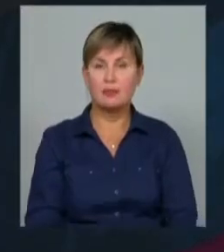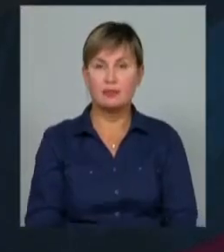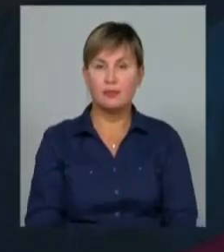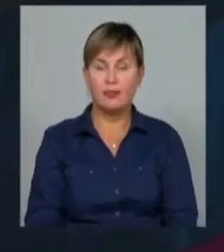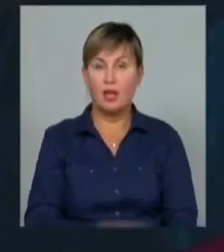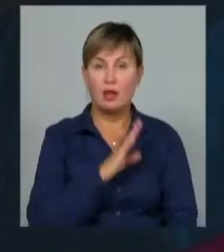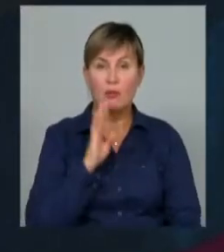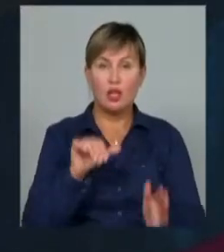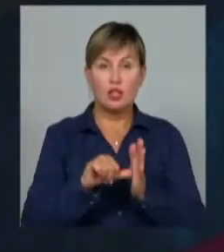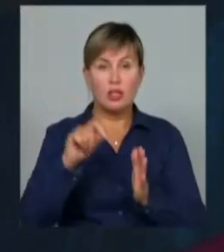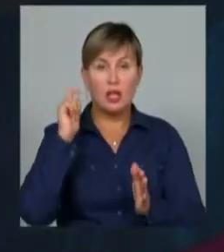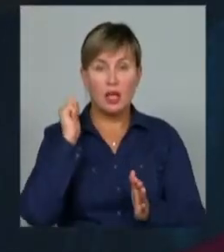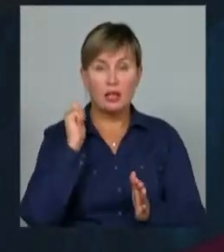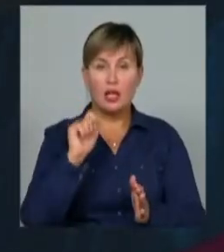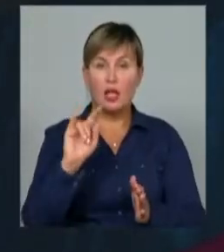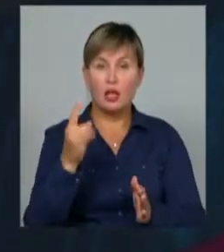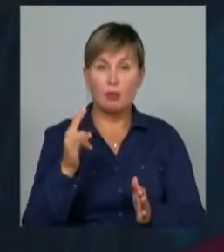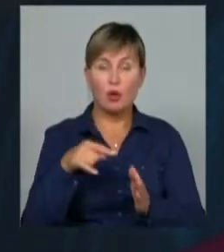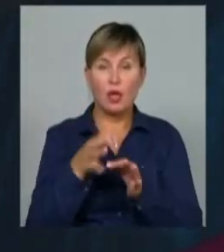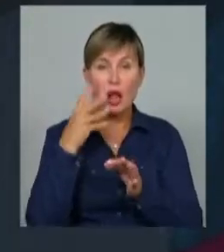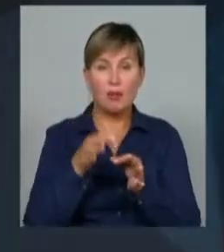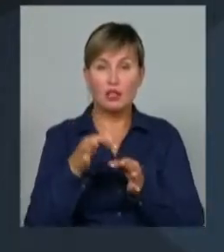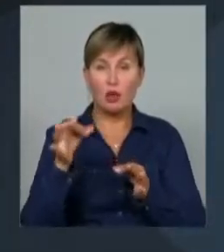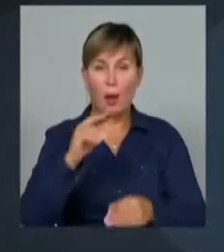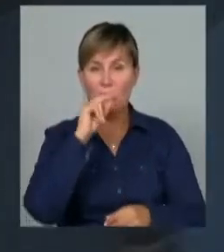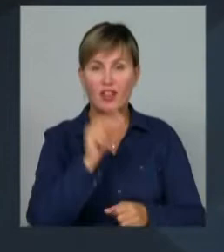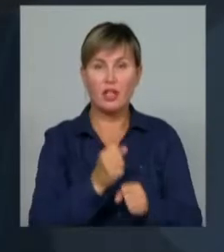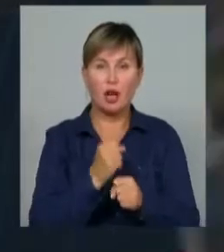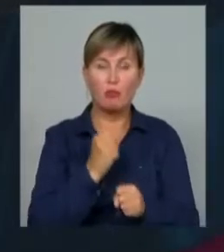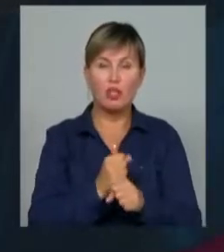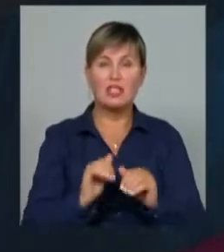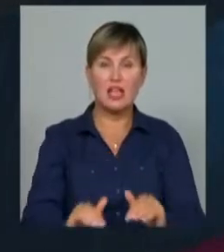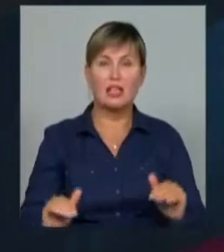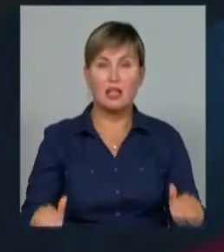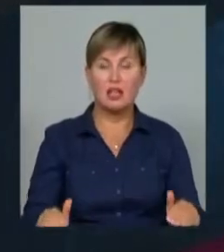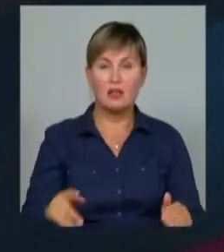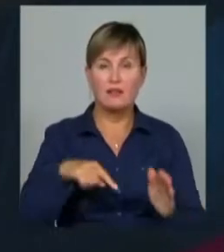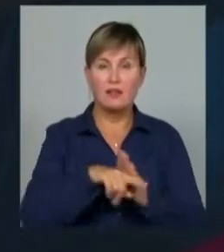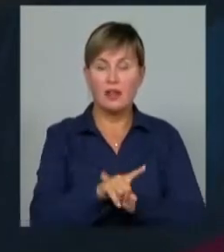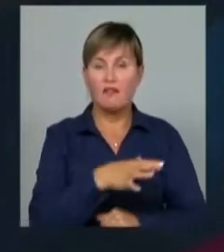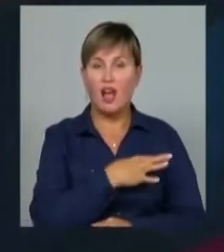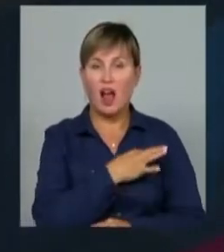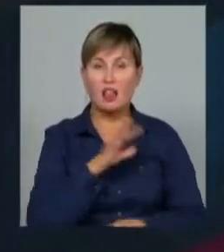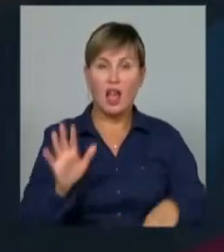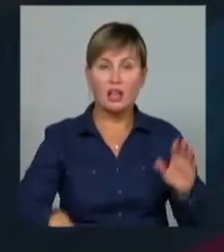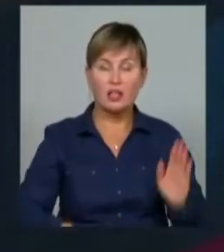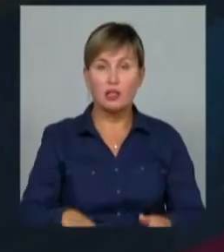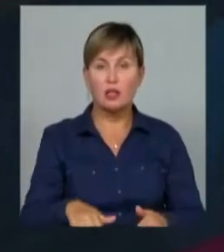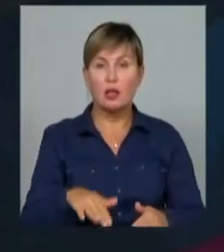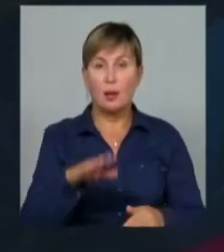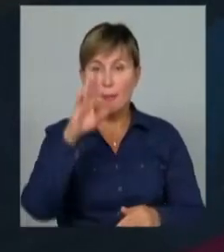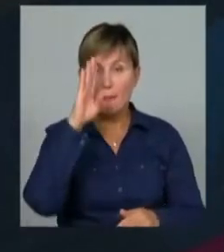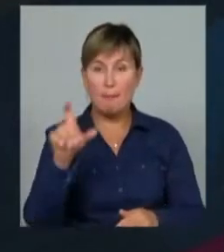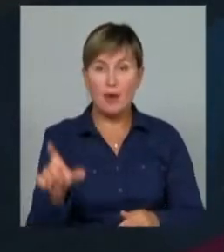Мать 6-летнего ребенка в селе Чилик Алматинской области обвиняет работников детского сада в халатности. По ее словам, сын